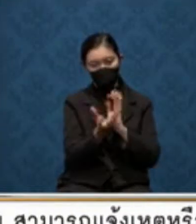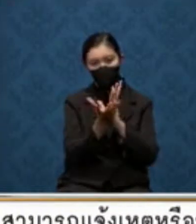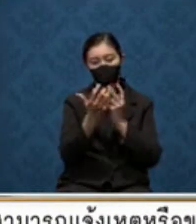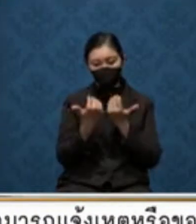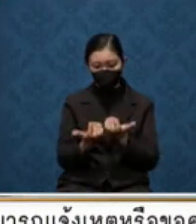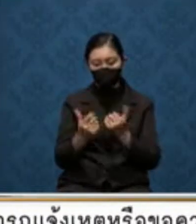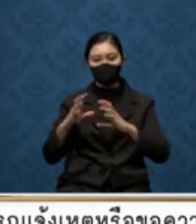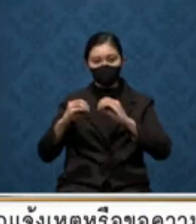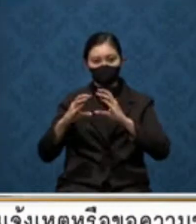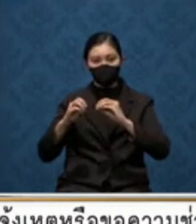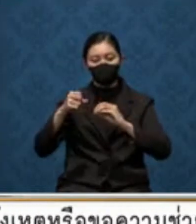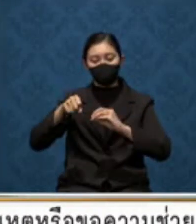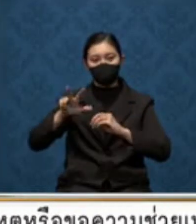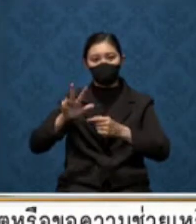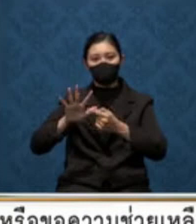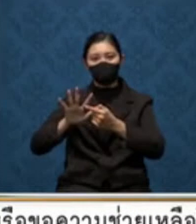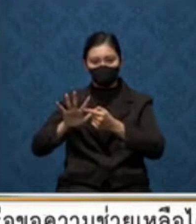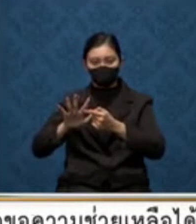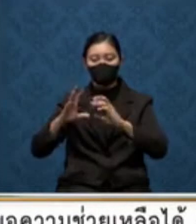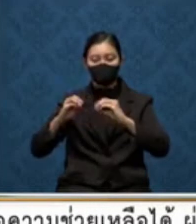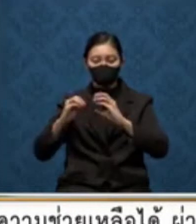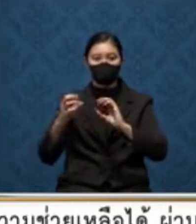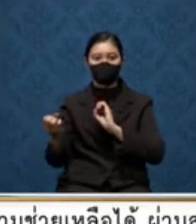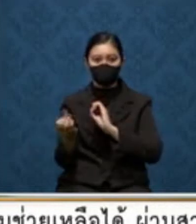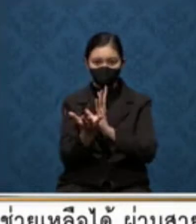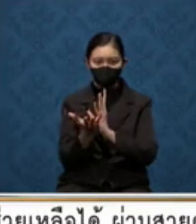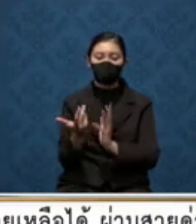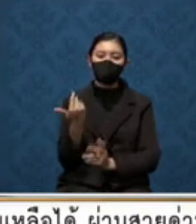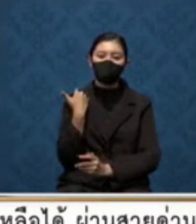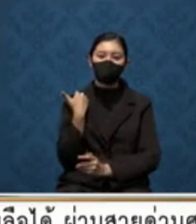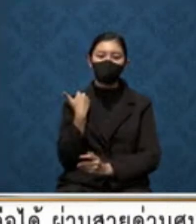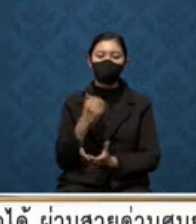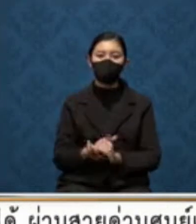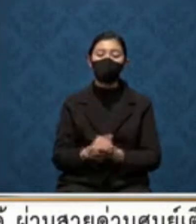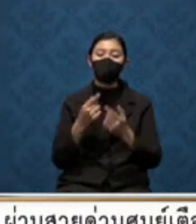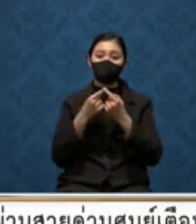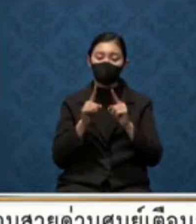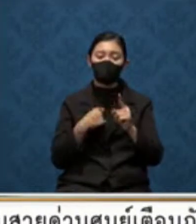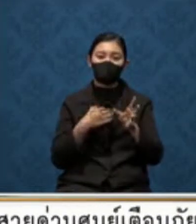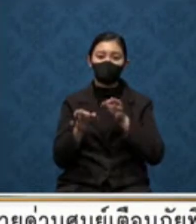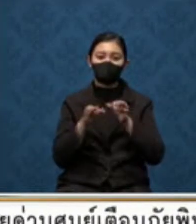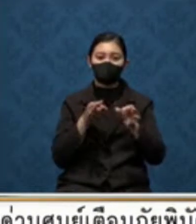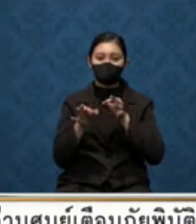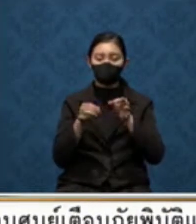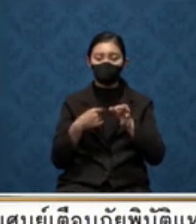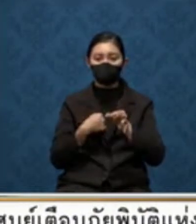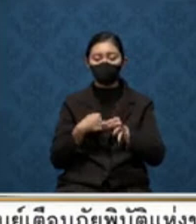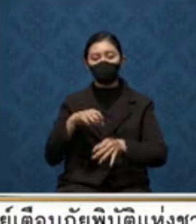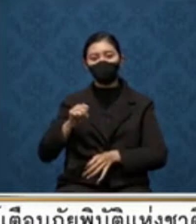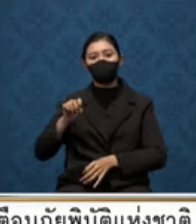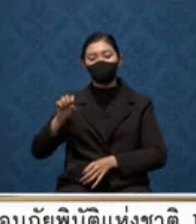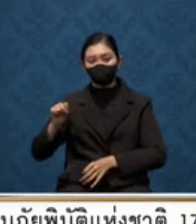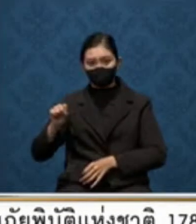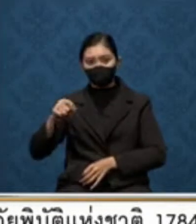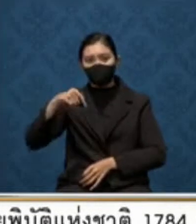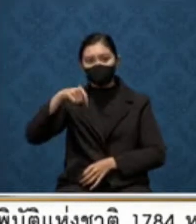ดรในวันนี้ก็เป็ได้แต่ผมตเรียนตธรรมทานครับกระบวนการทำงานของเราใฐานสมาชกสภาผู้แทนรัสดรในสภาแ